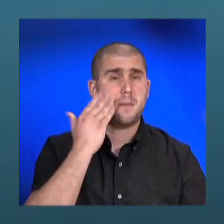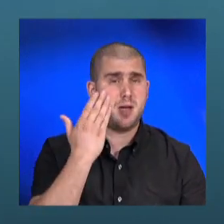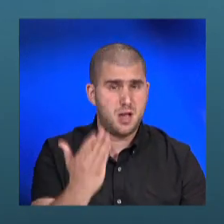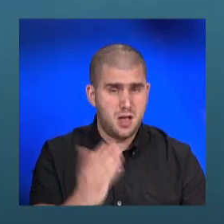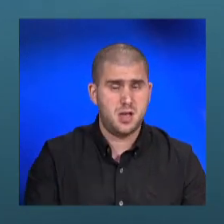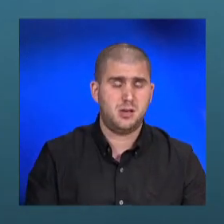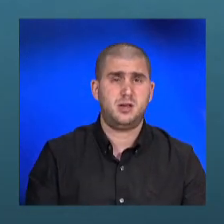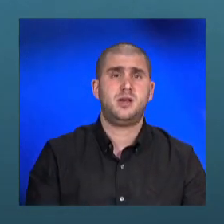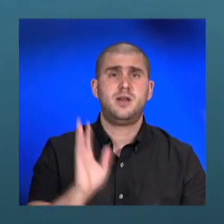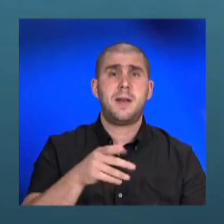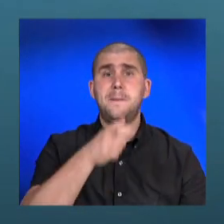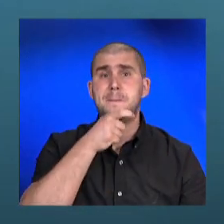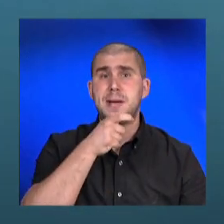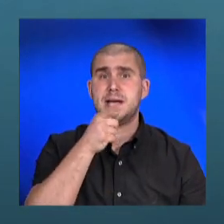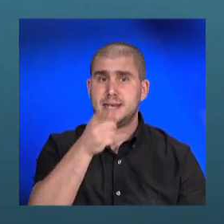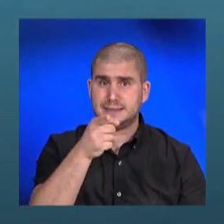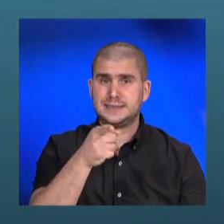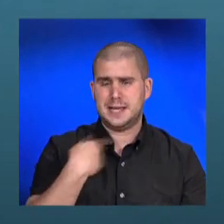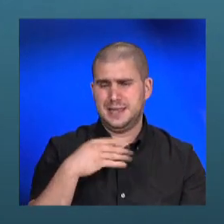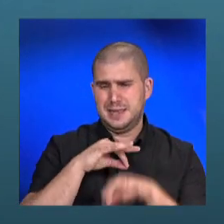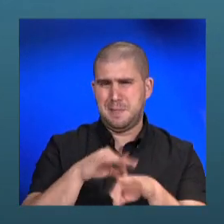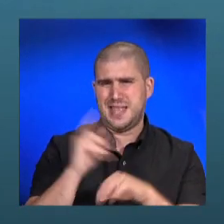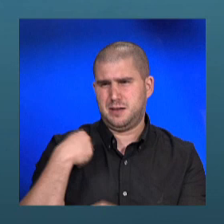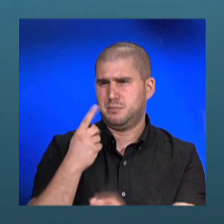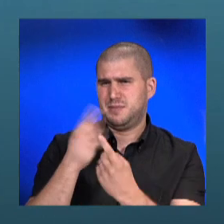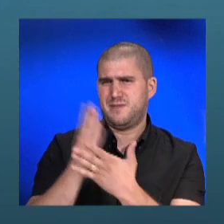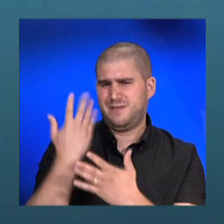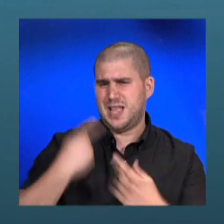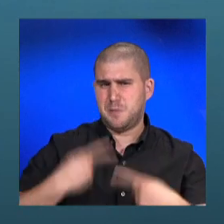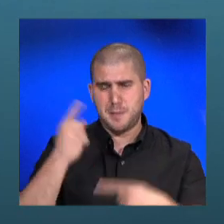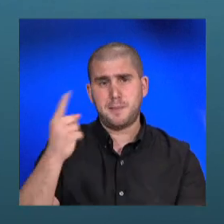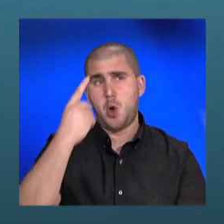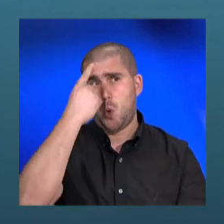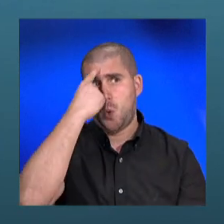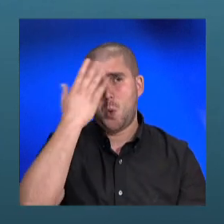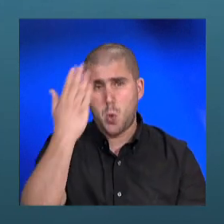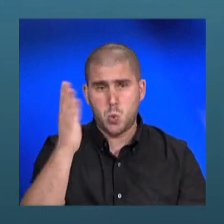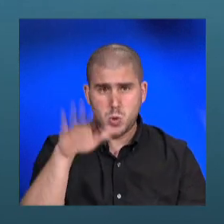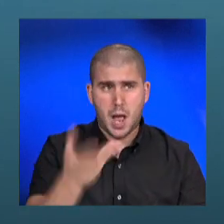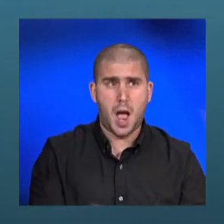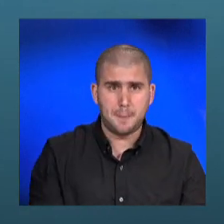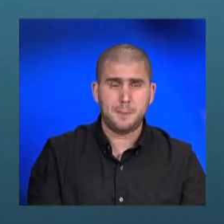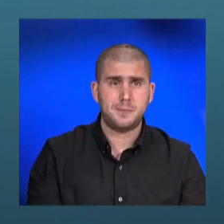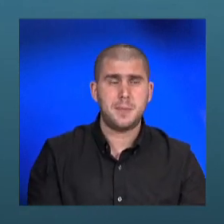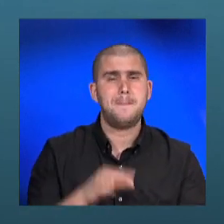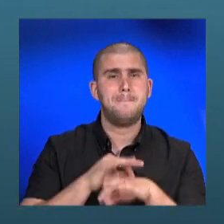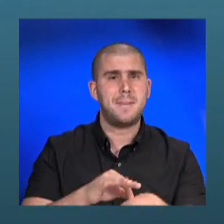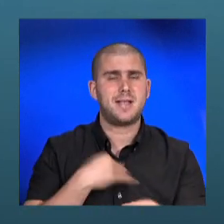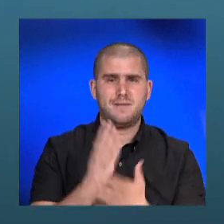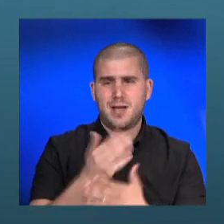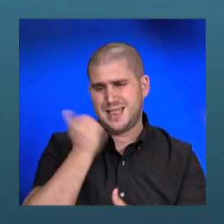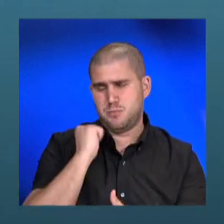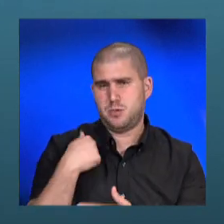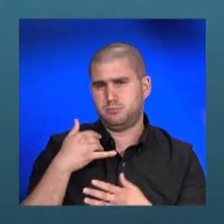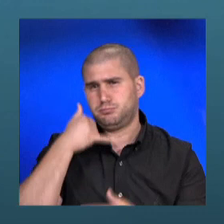בברזיל, שעם מנהיגה דיברתי לפני כמה ימים, בהודו, עם המנהיג שלה דיברתי אתמול.